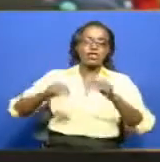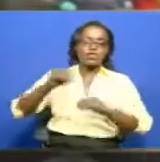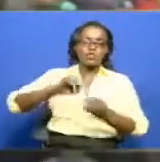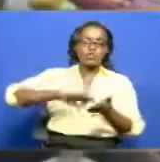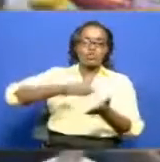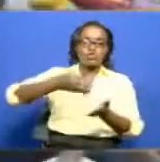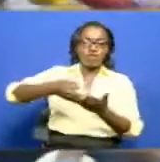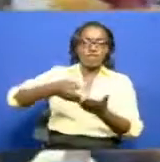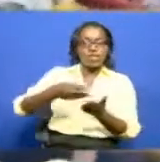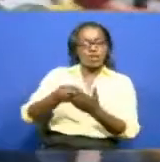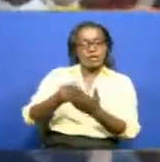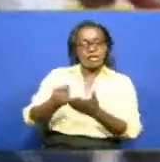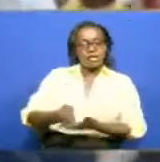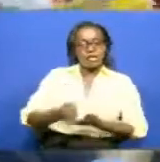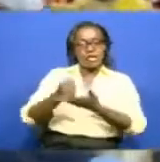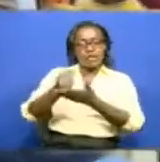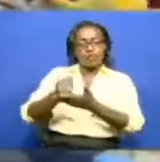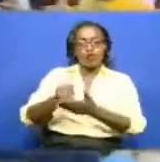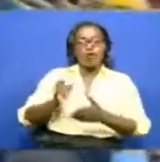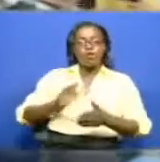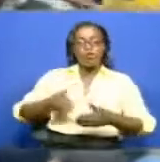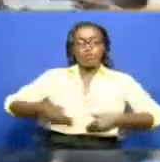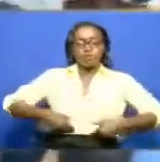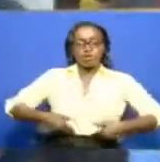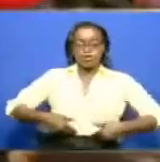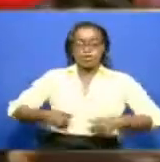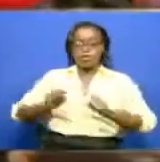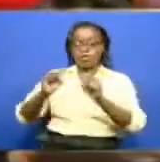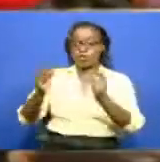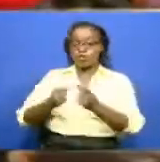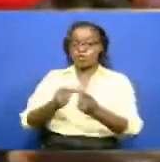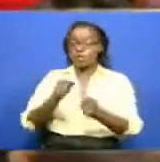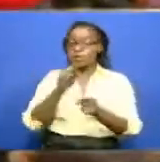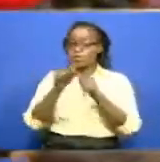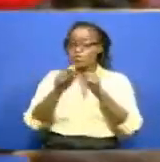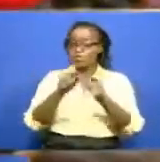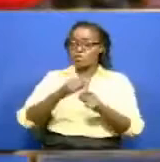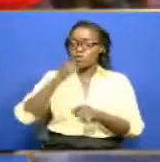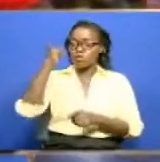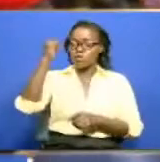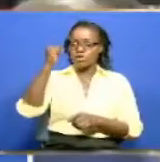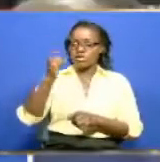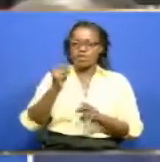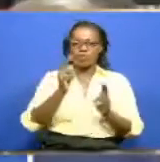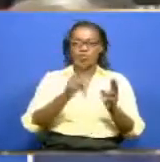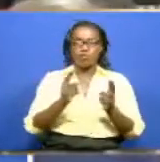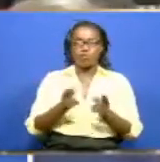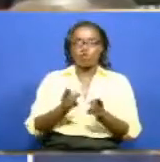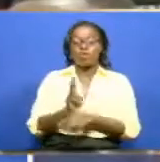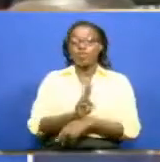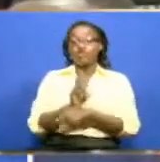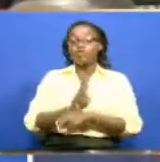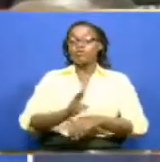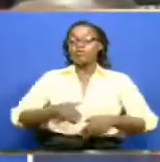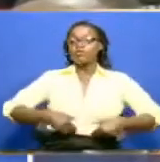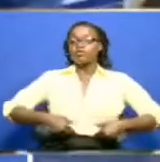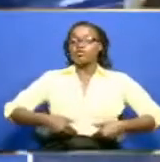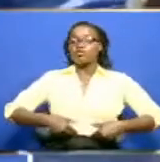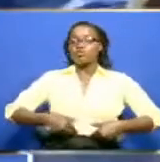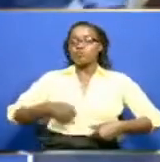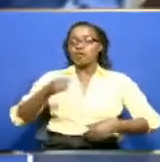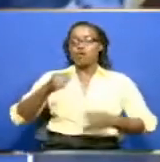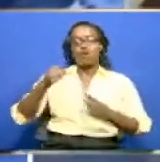kusaidia makundi na kina mama na vijana, pia aliwashutumu wanasiasa wenye mazoea ya kuwatumia vijana kufanya